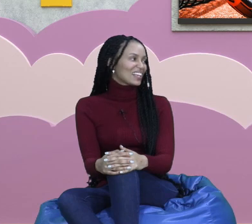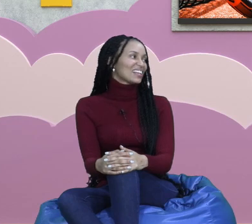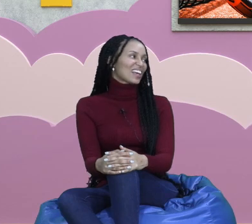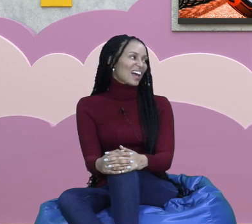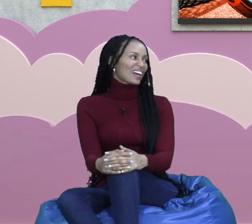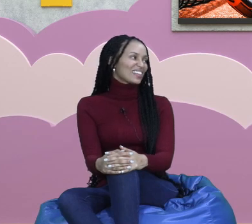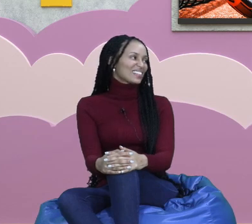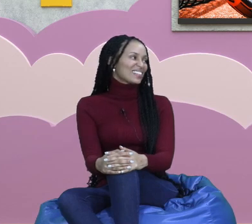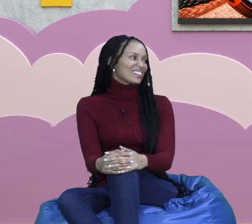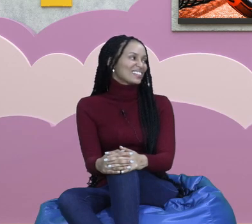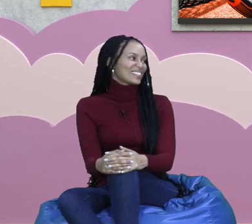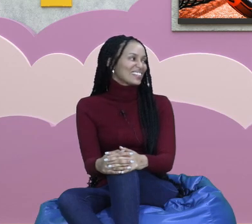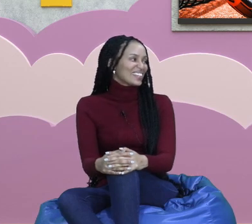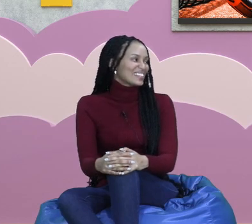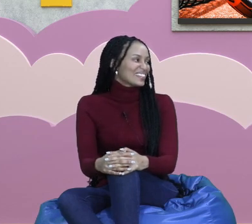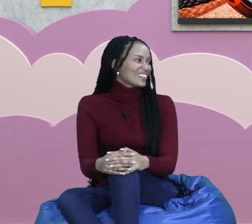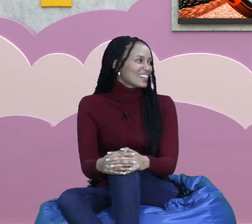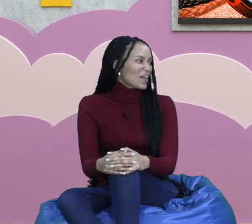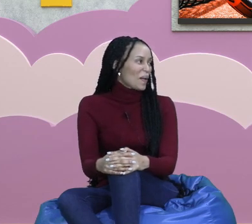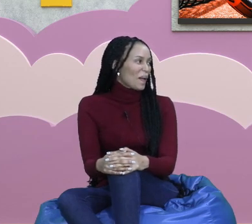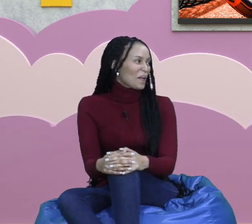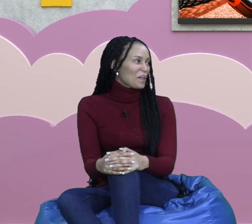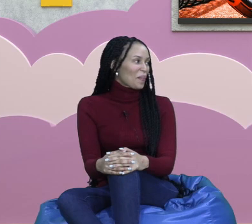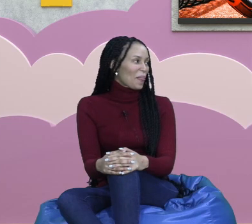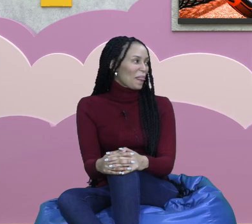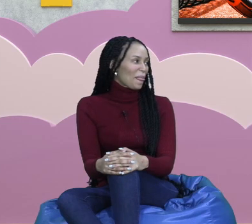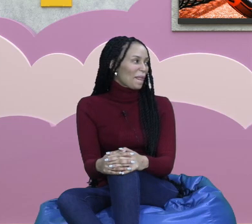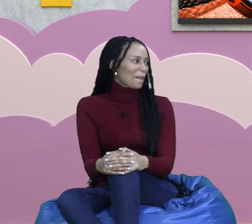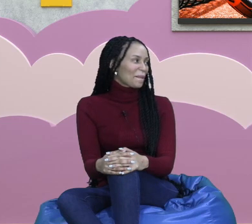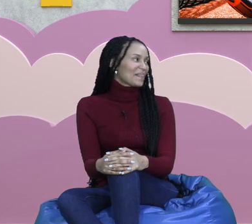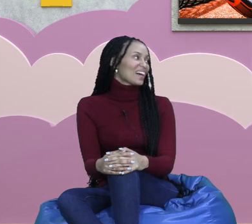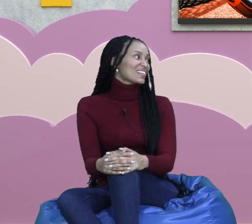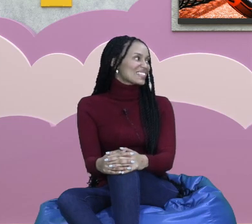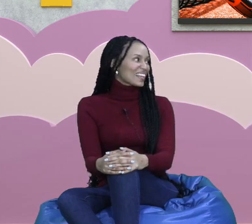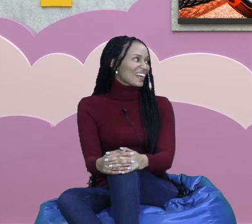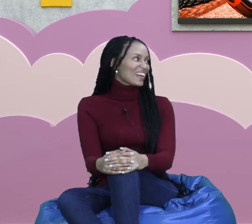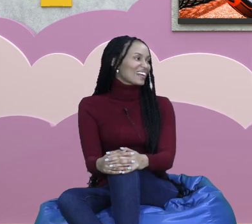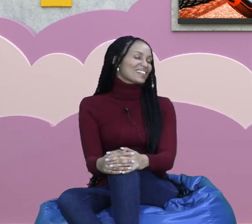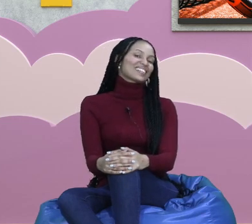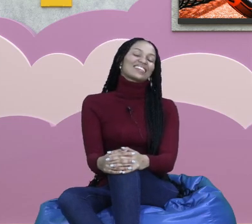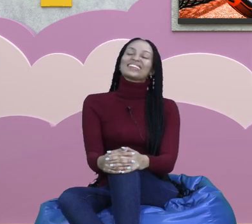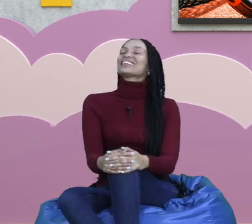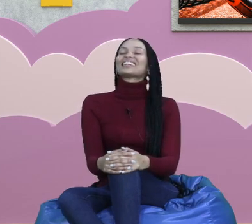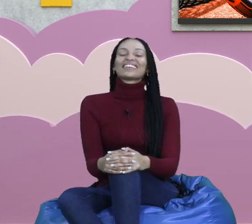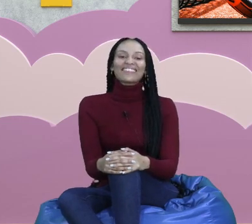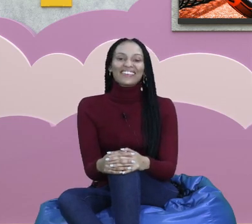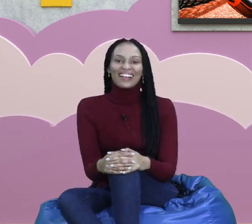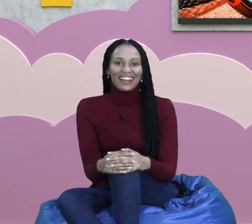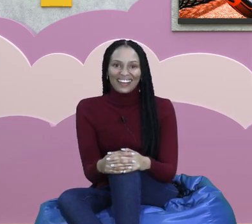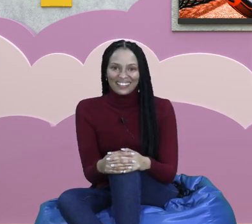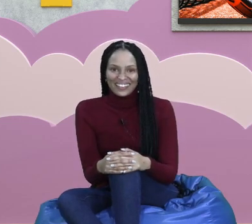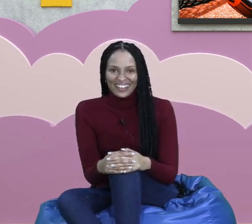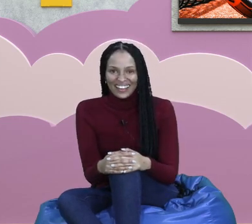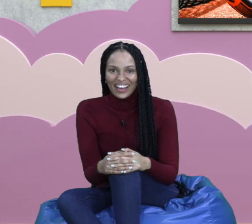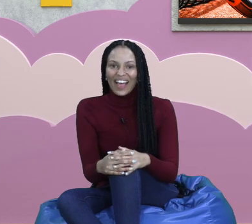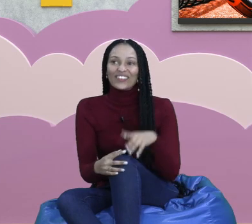werk. Ja. As ek moet haar hare kam en haar naam was Angelina. Is dit? Ek het jou pop gehad. Ja, ek